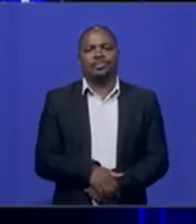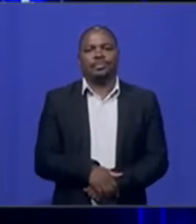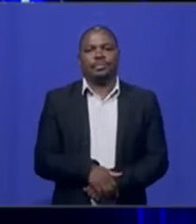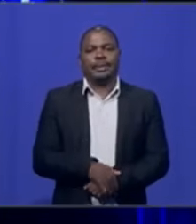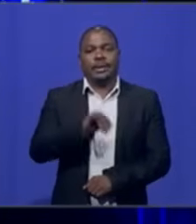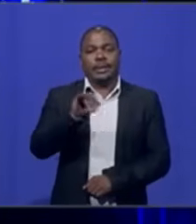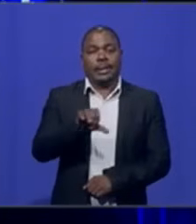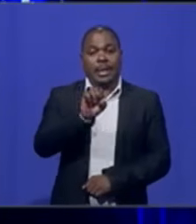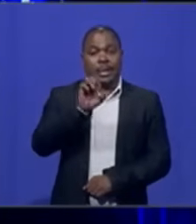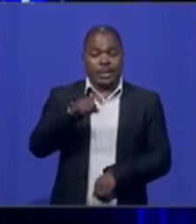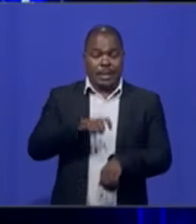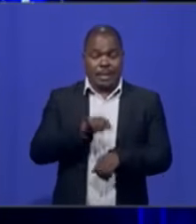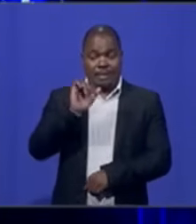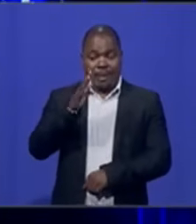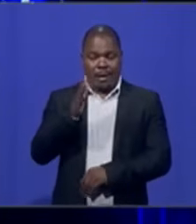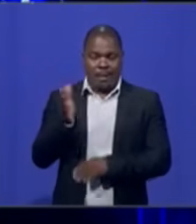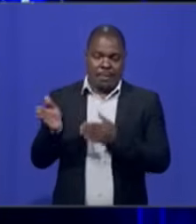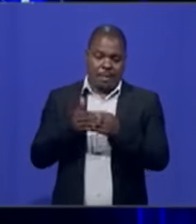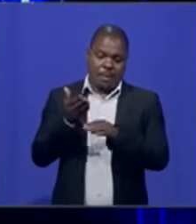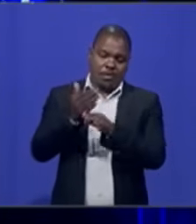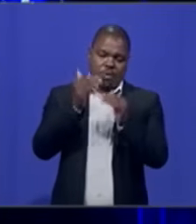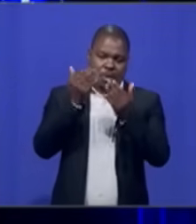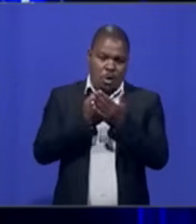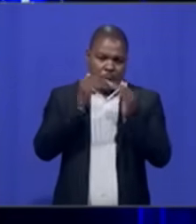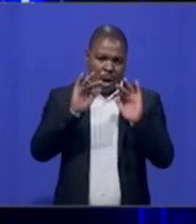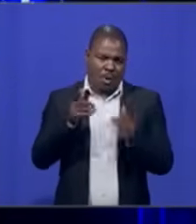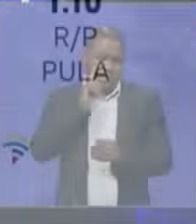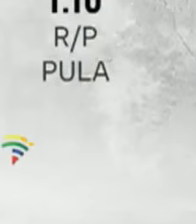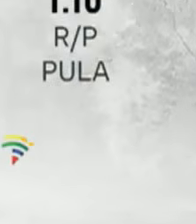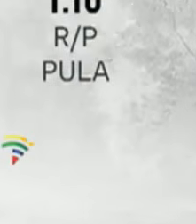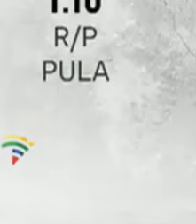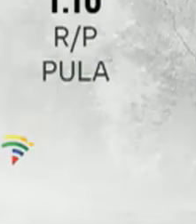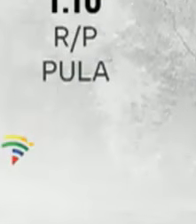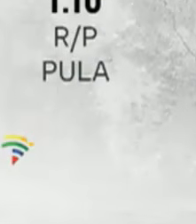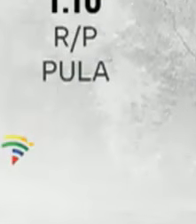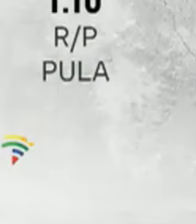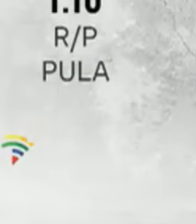bona hore mebaraka e sebeditse jwang ha JC ne kwala horeng ya bohlano.